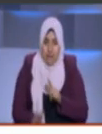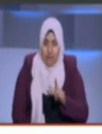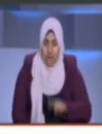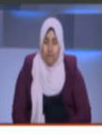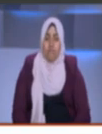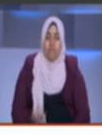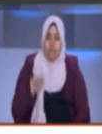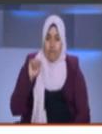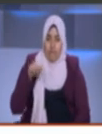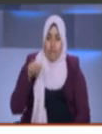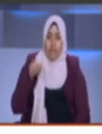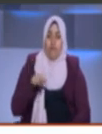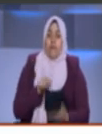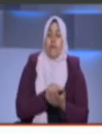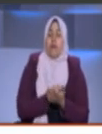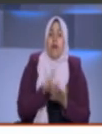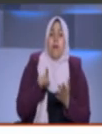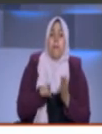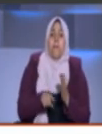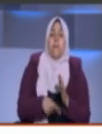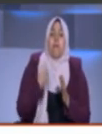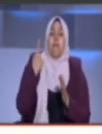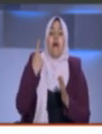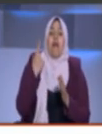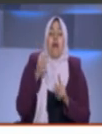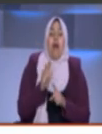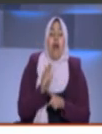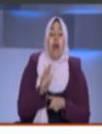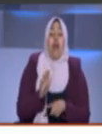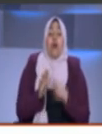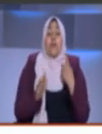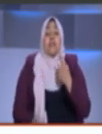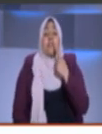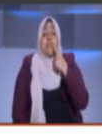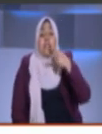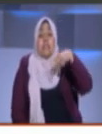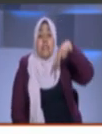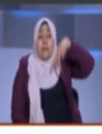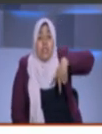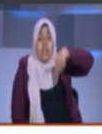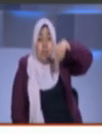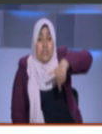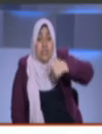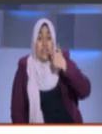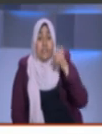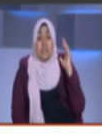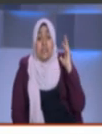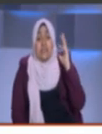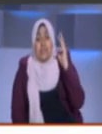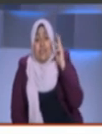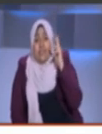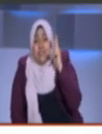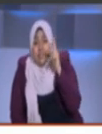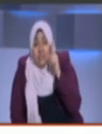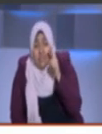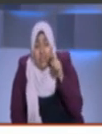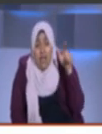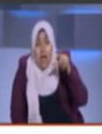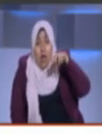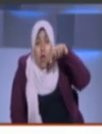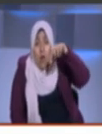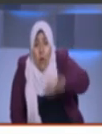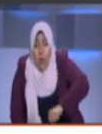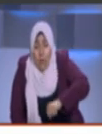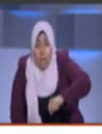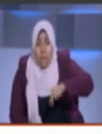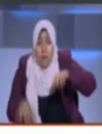نعم، هذه هي المرة الأولى منذ 68 عاما، هي مدة حكم الملكة البريطانية